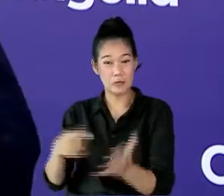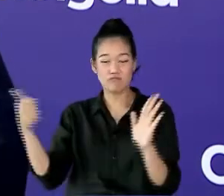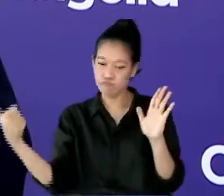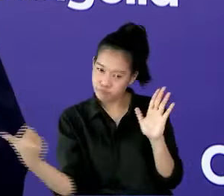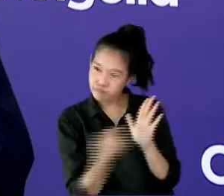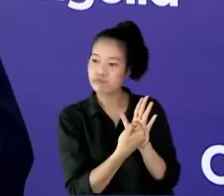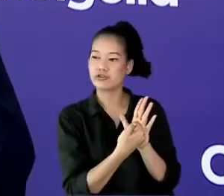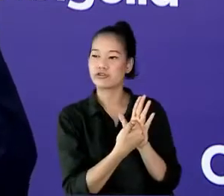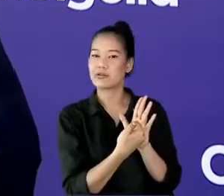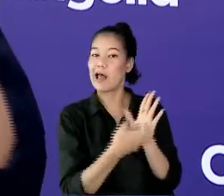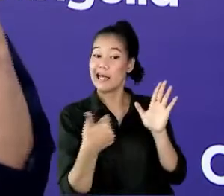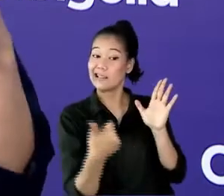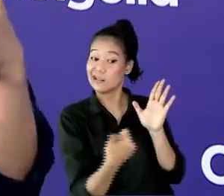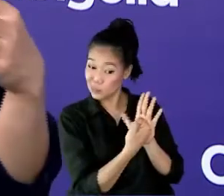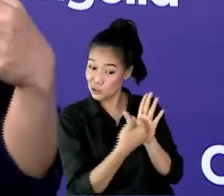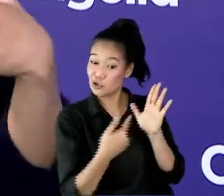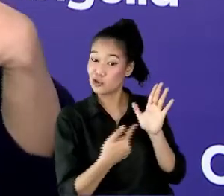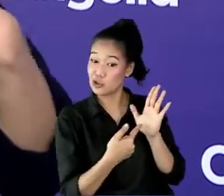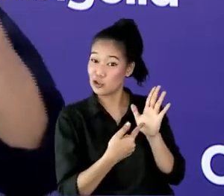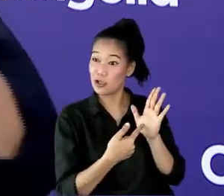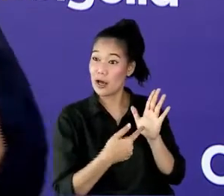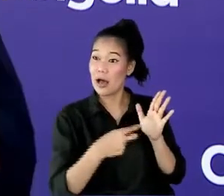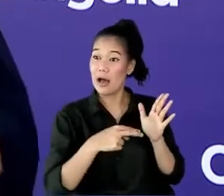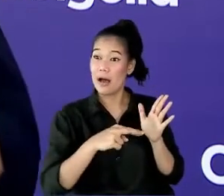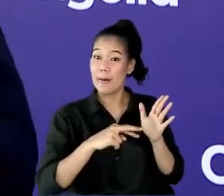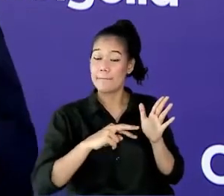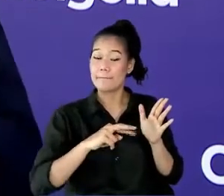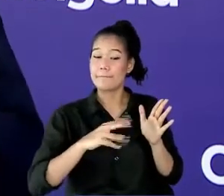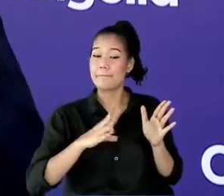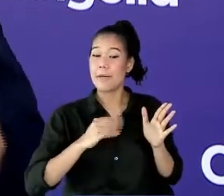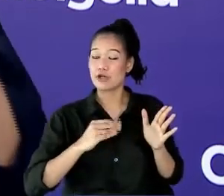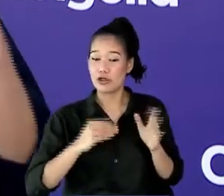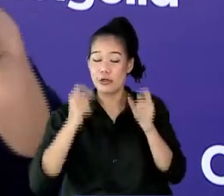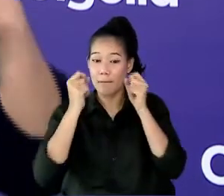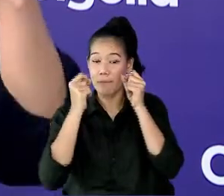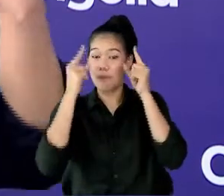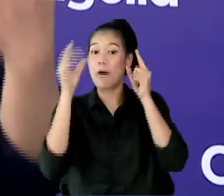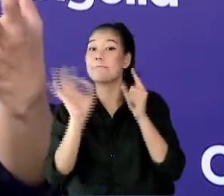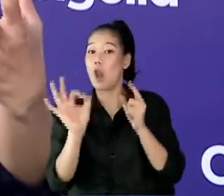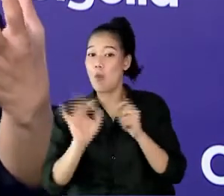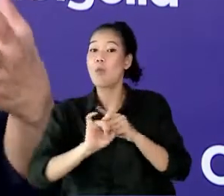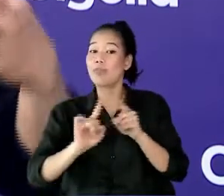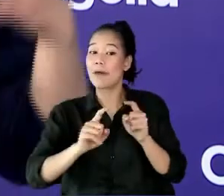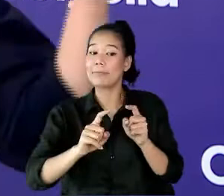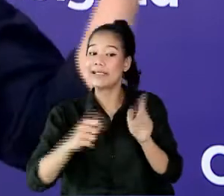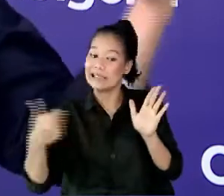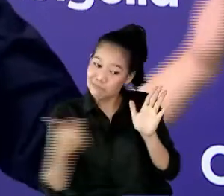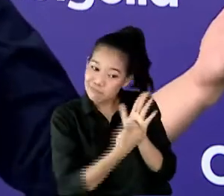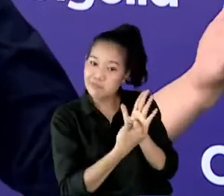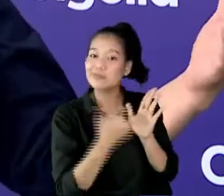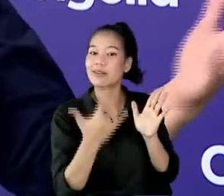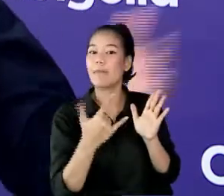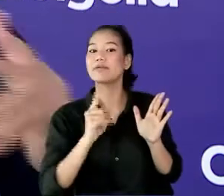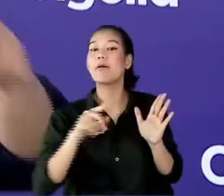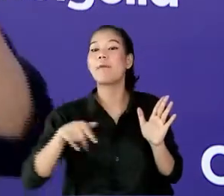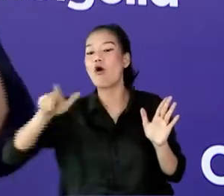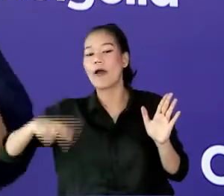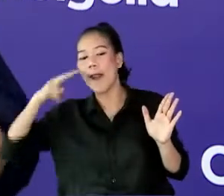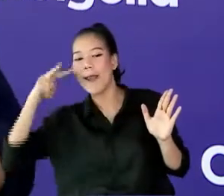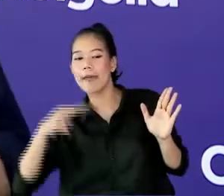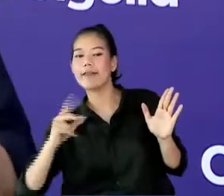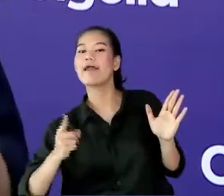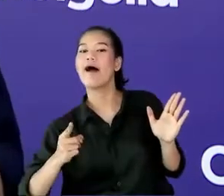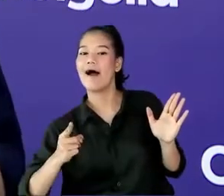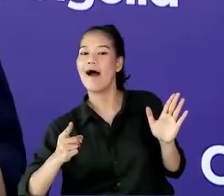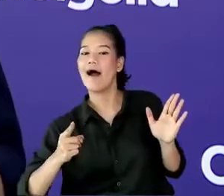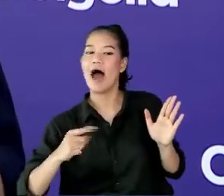patuh. Kalau patuh, itu belum terbangun kesadaran, tetapi dia akan melaksanakan karena ada yang mengawasi, karena ada